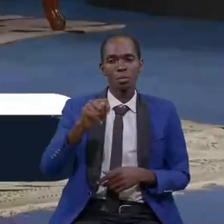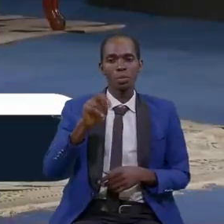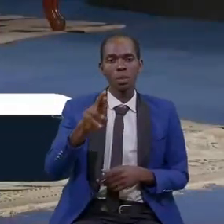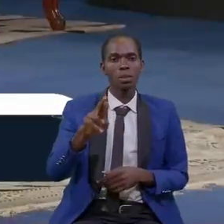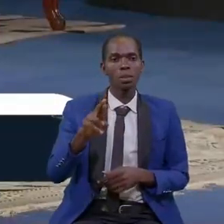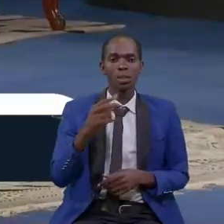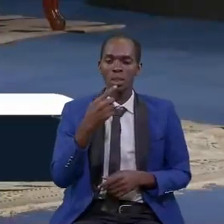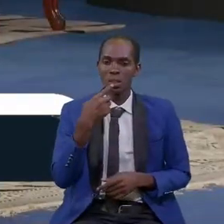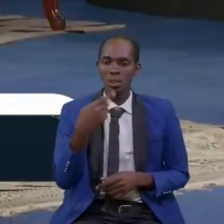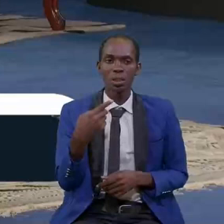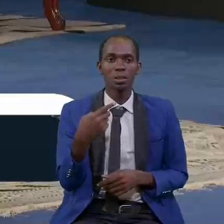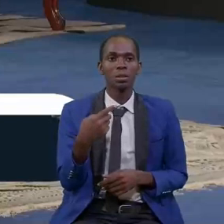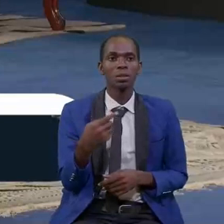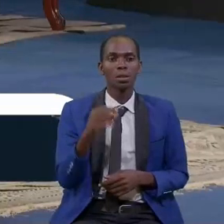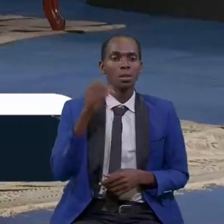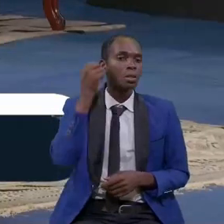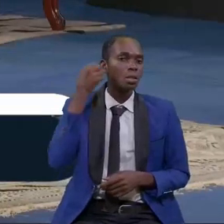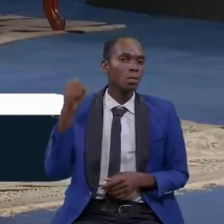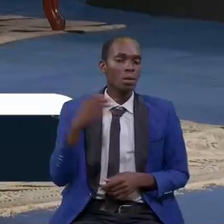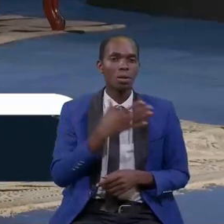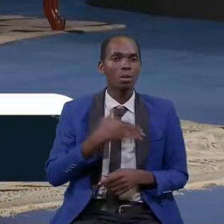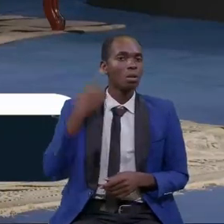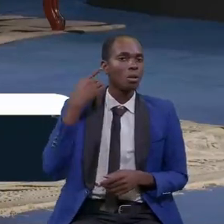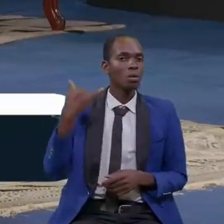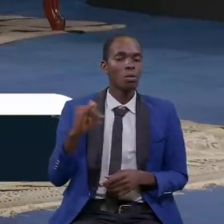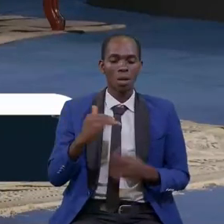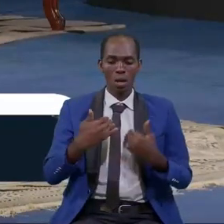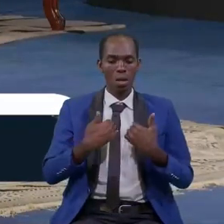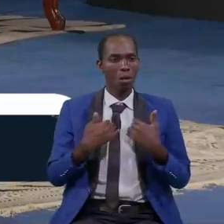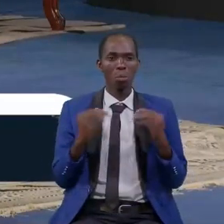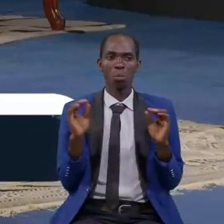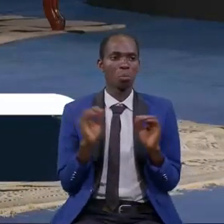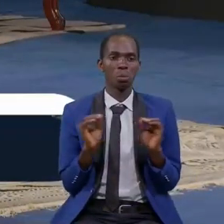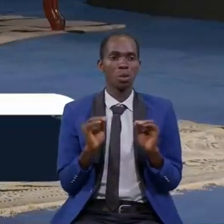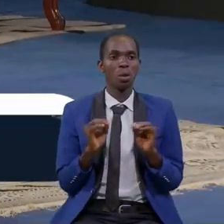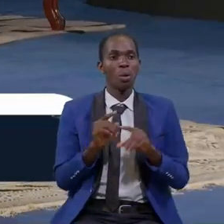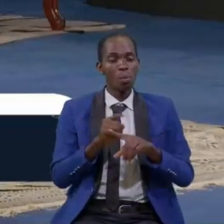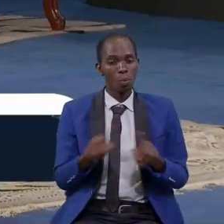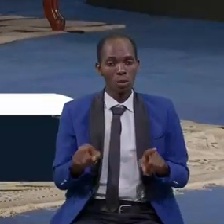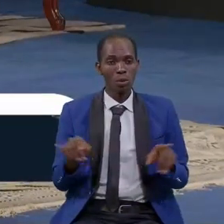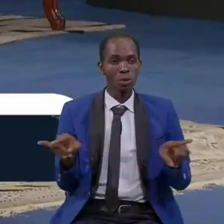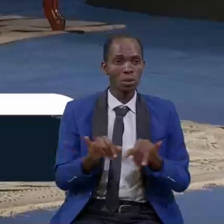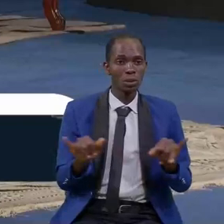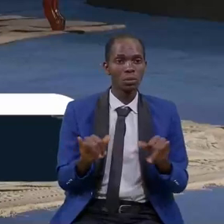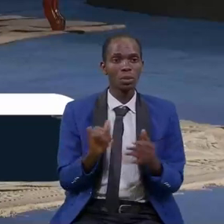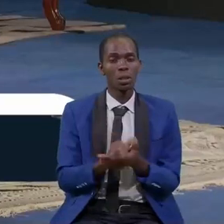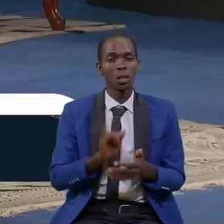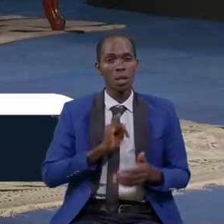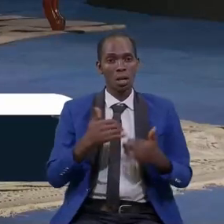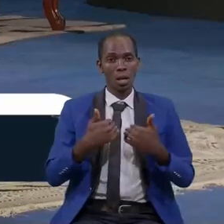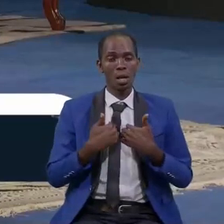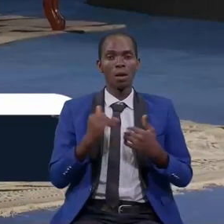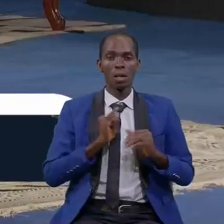lui dit, je n'ai ni argent ni or, mais Ce que j'ai, je te le